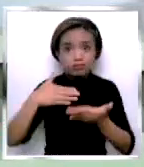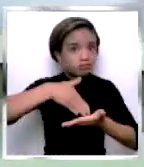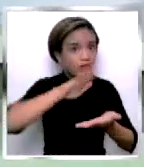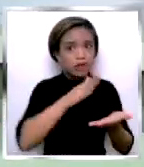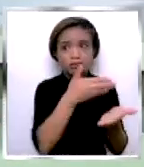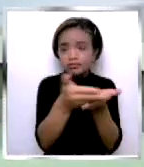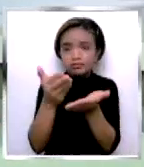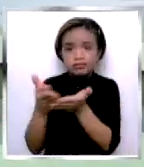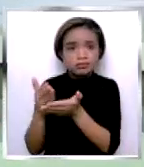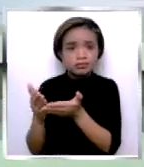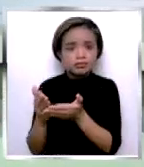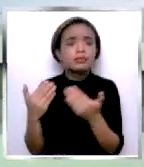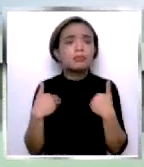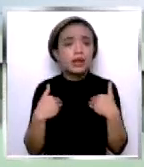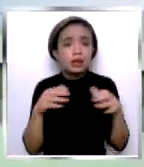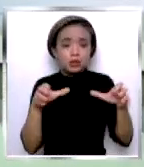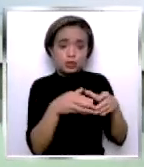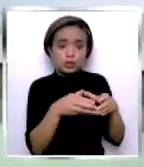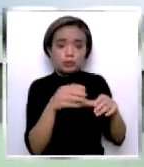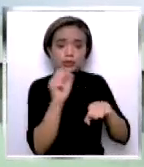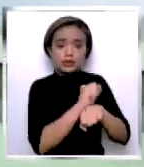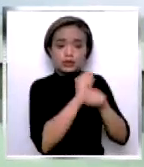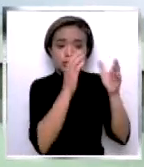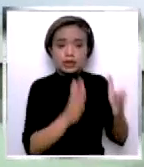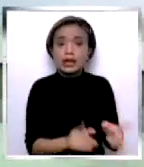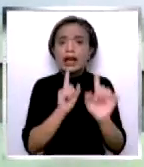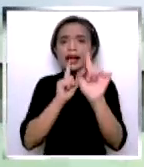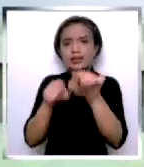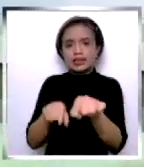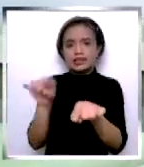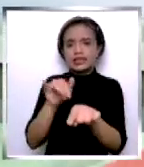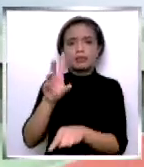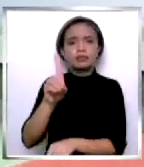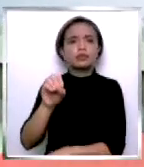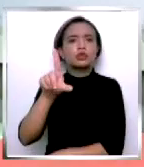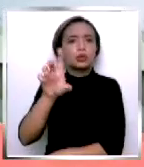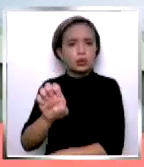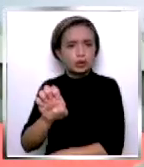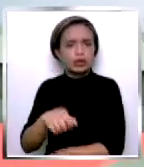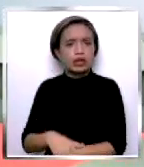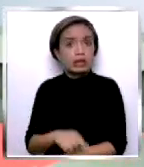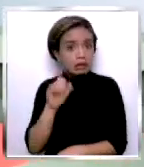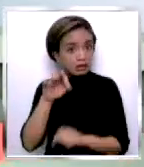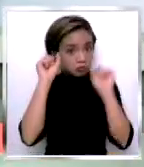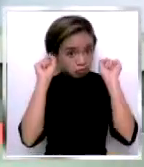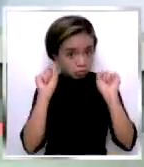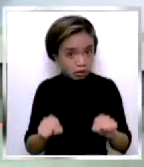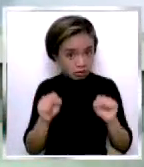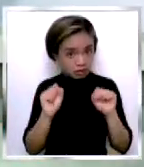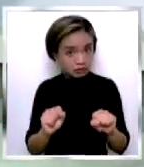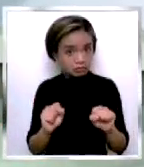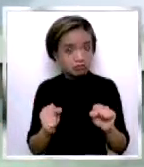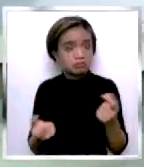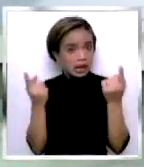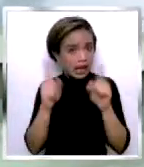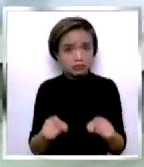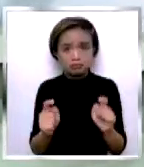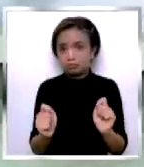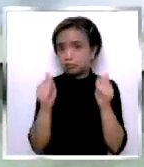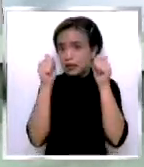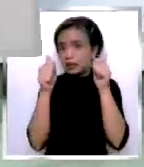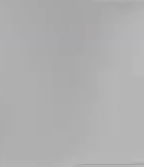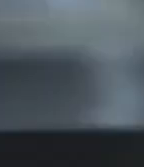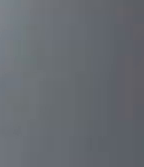May sagot ang grupo ng mga employer at ang Labor Department sa kung posible ba yung ipatupad agad. At yan ang tinutukan ni